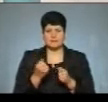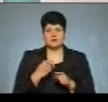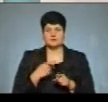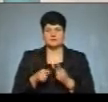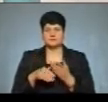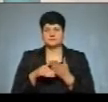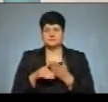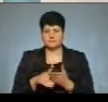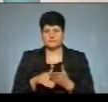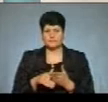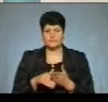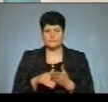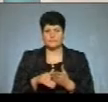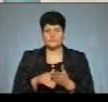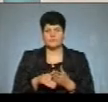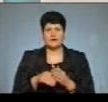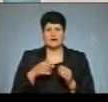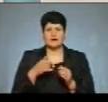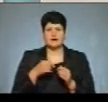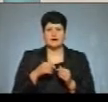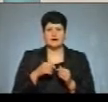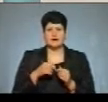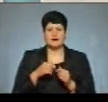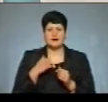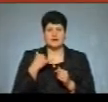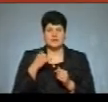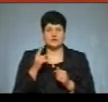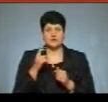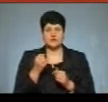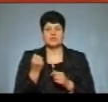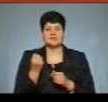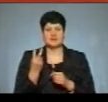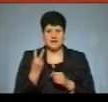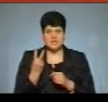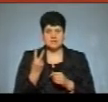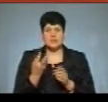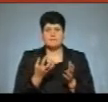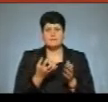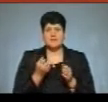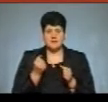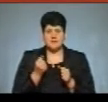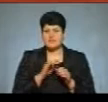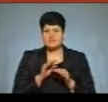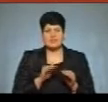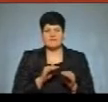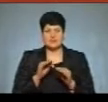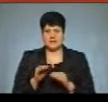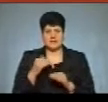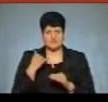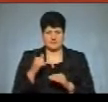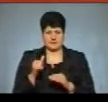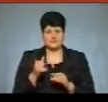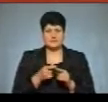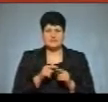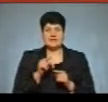екстрені випадки, екстрені виклики, а лінія 112 приймає невідкладні виклики, тобто